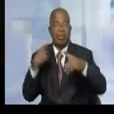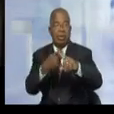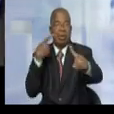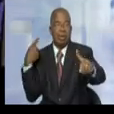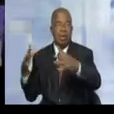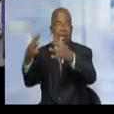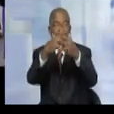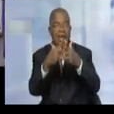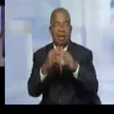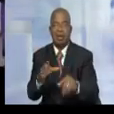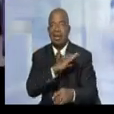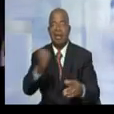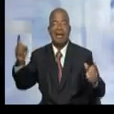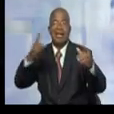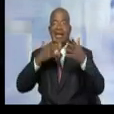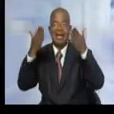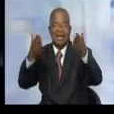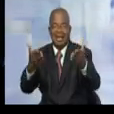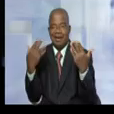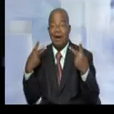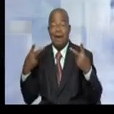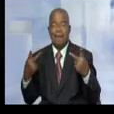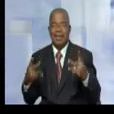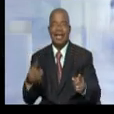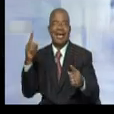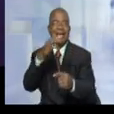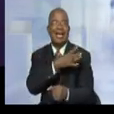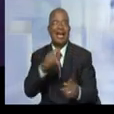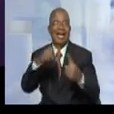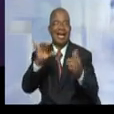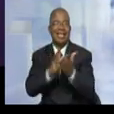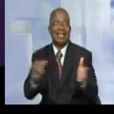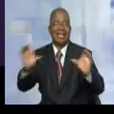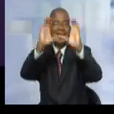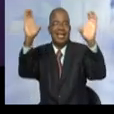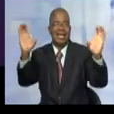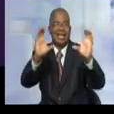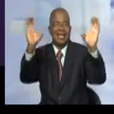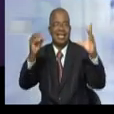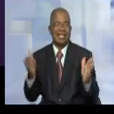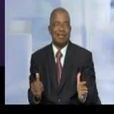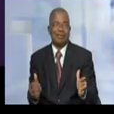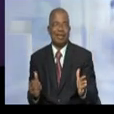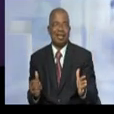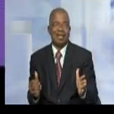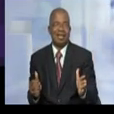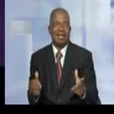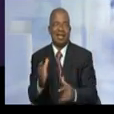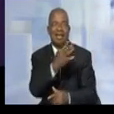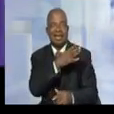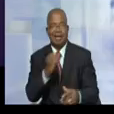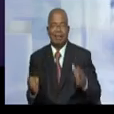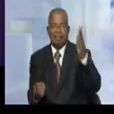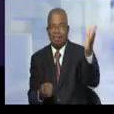ont officié cette ordination, notamment les évêques Albert Scals, président du prélat de la Cité de Victoire, et l'évêque